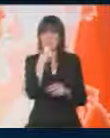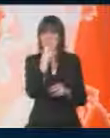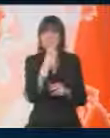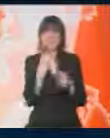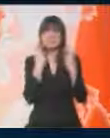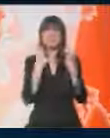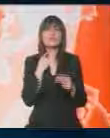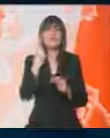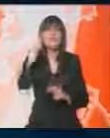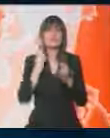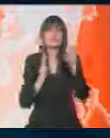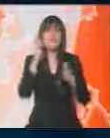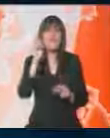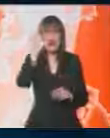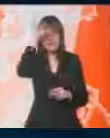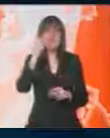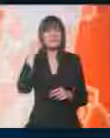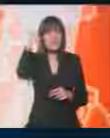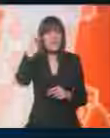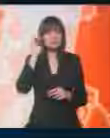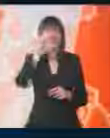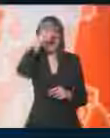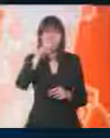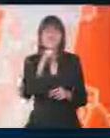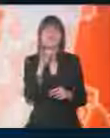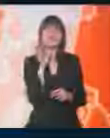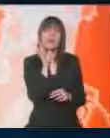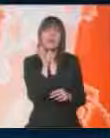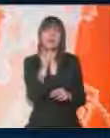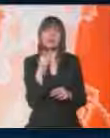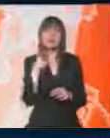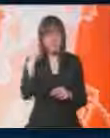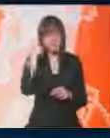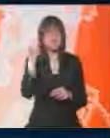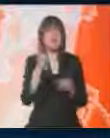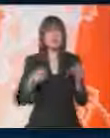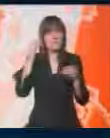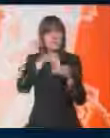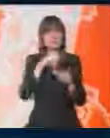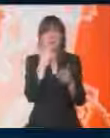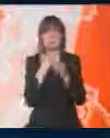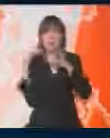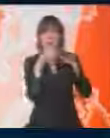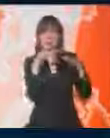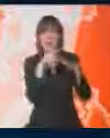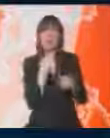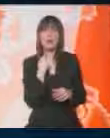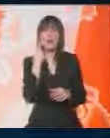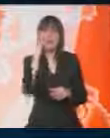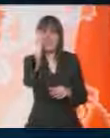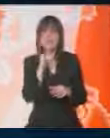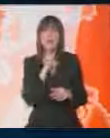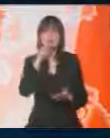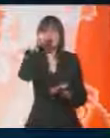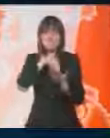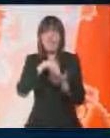kao što smo čuli, Albanaca sa Kosova, Albanije i Makedonije. Mislim da će tu više biti uticaja glasova onih koji su